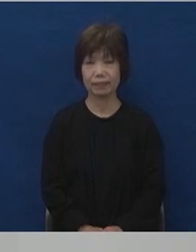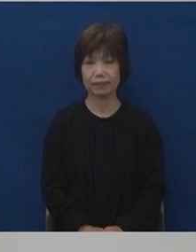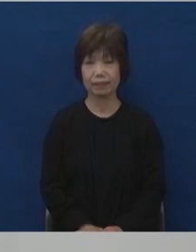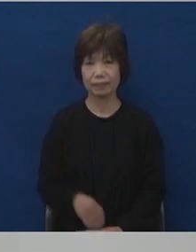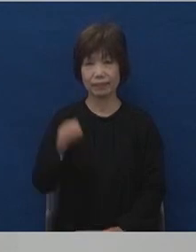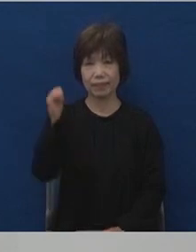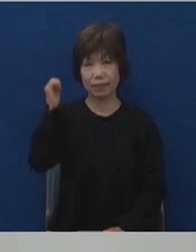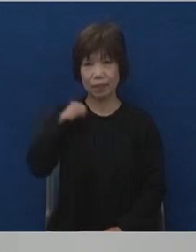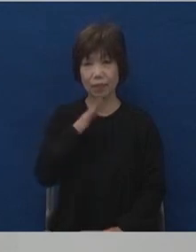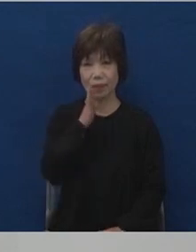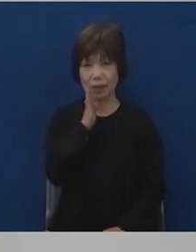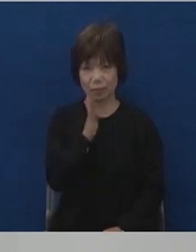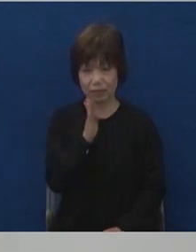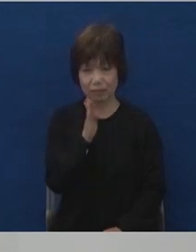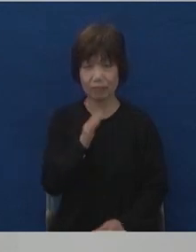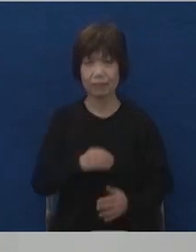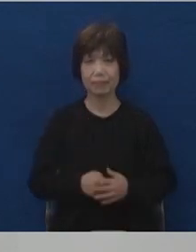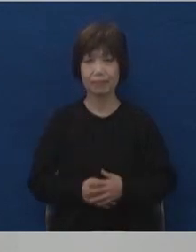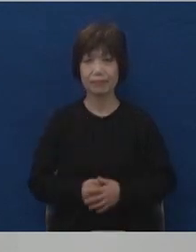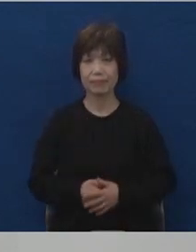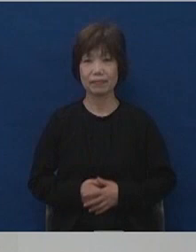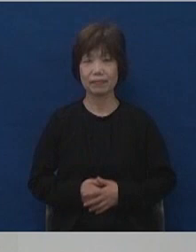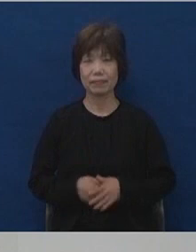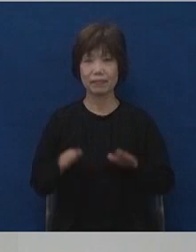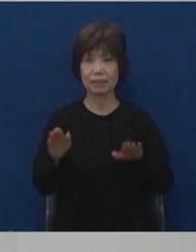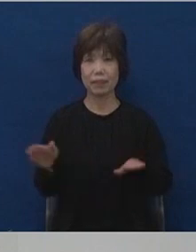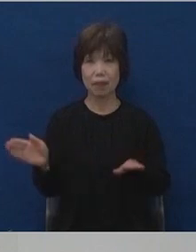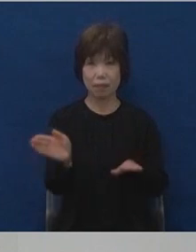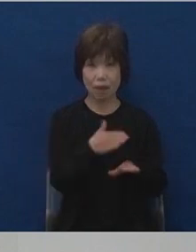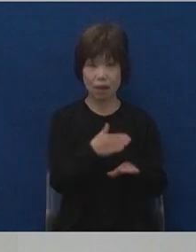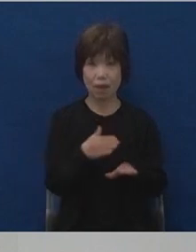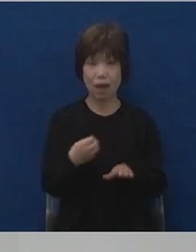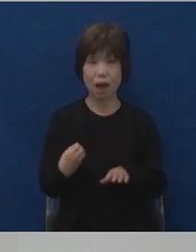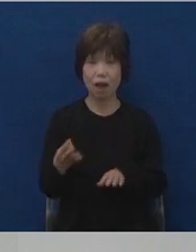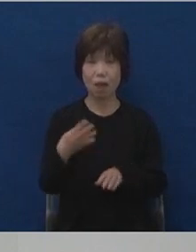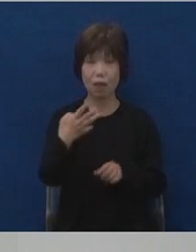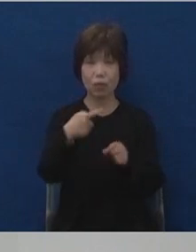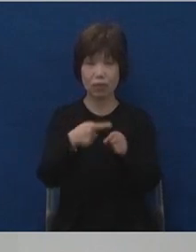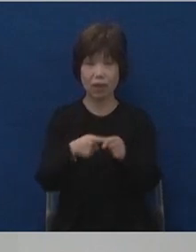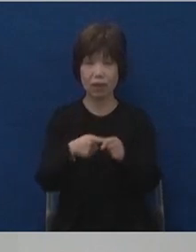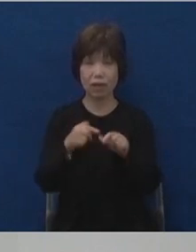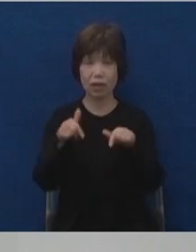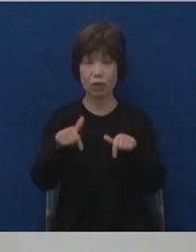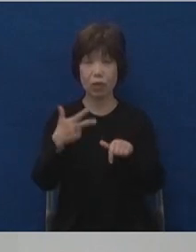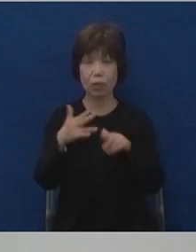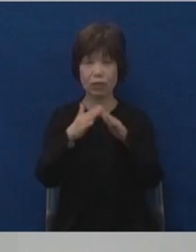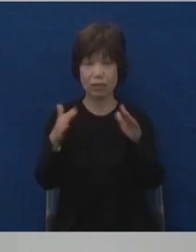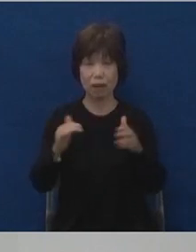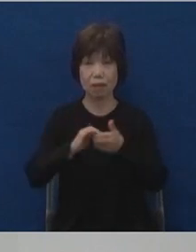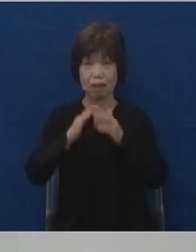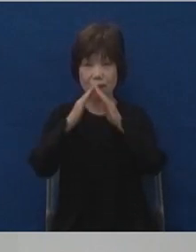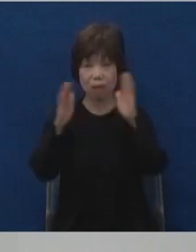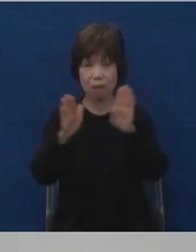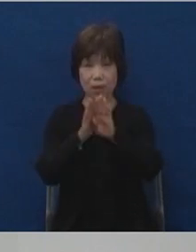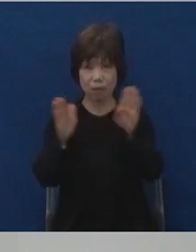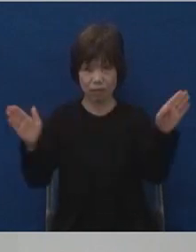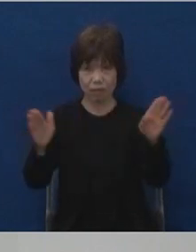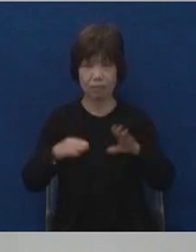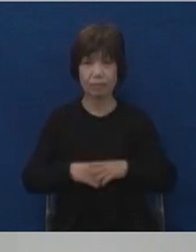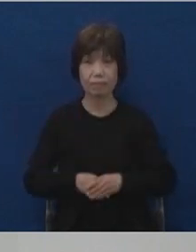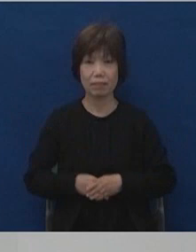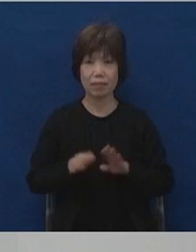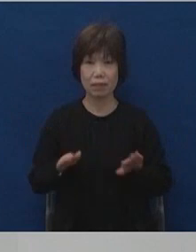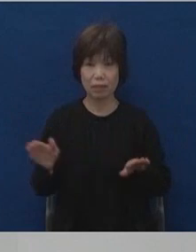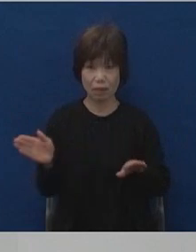おはようございます。ただいまから令和4年京都市会定例会を開会いたします。これ